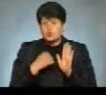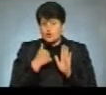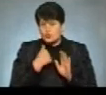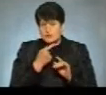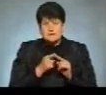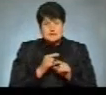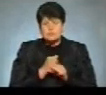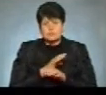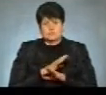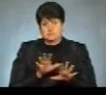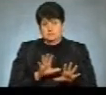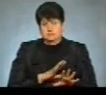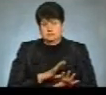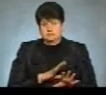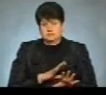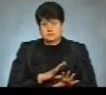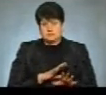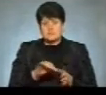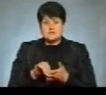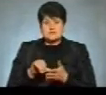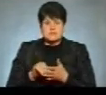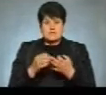було неможливо. Зрештою, представники